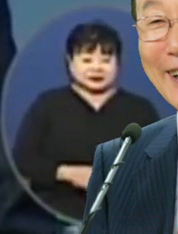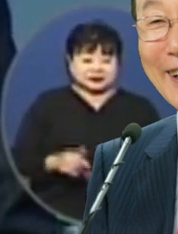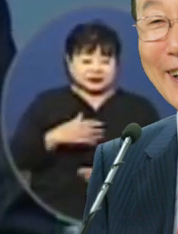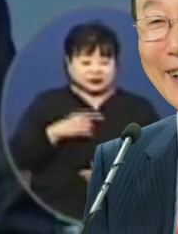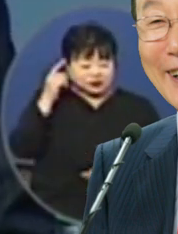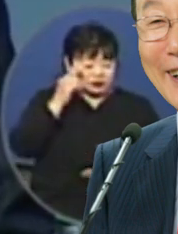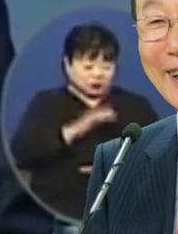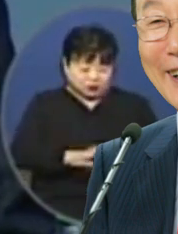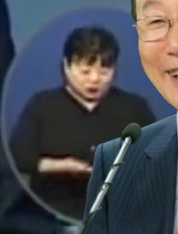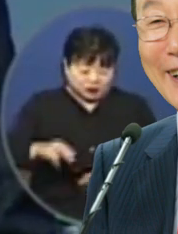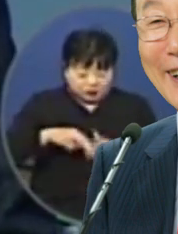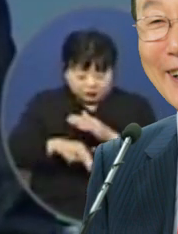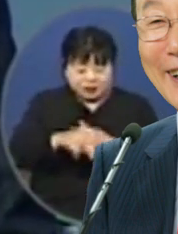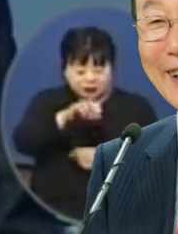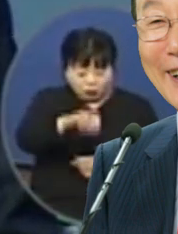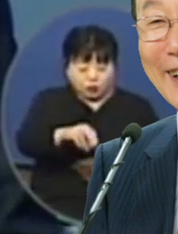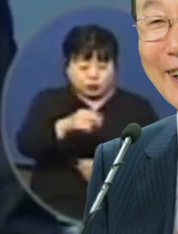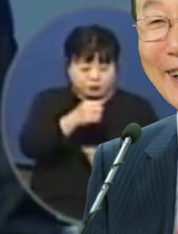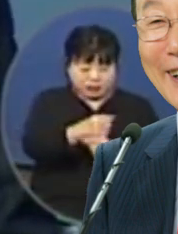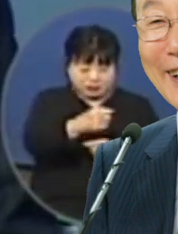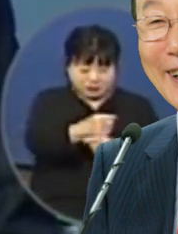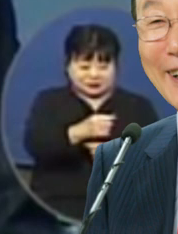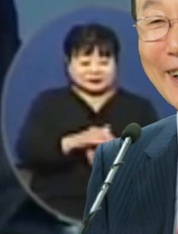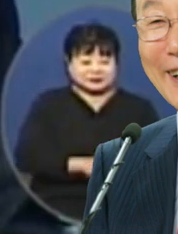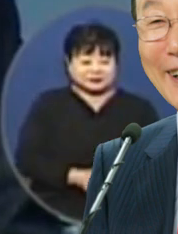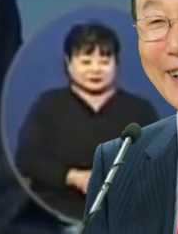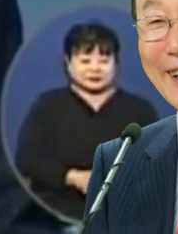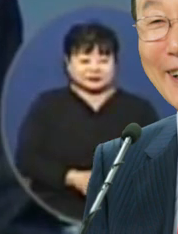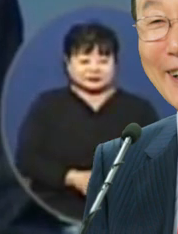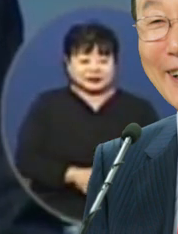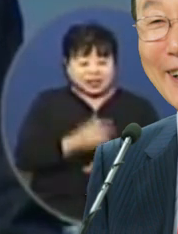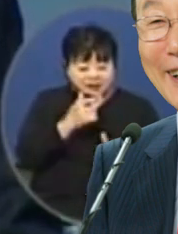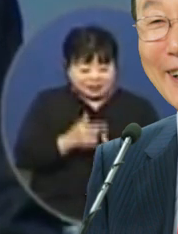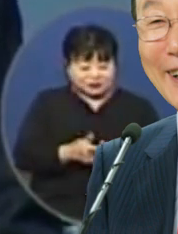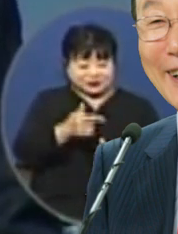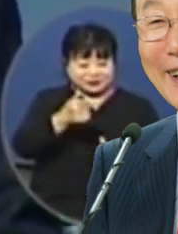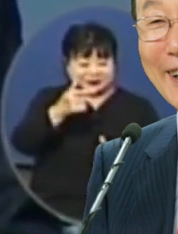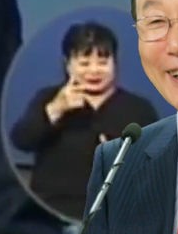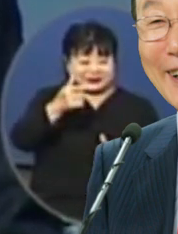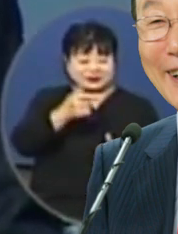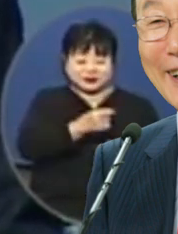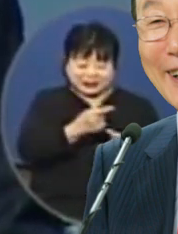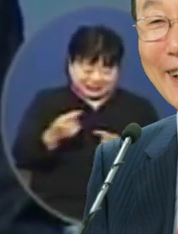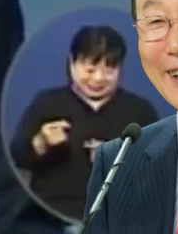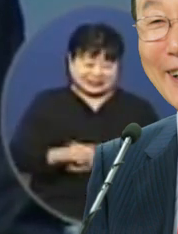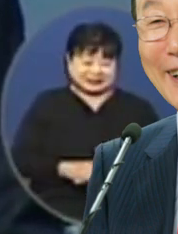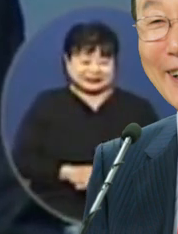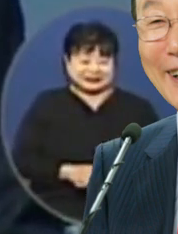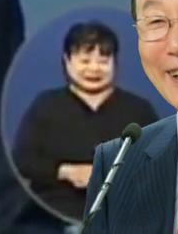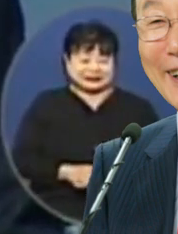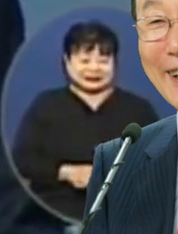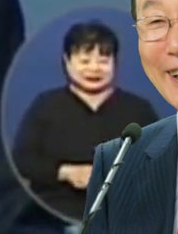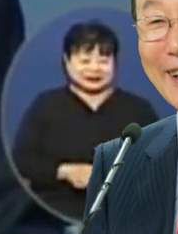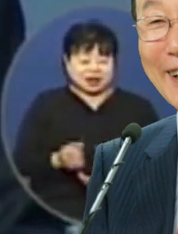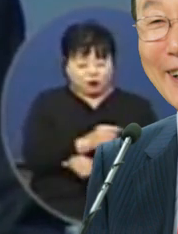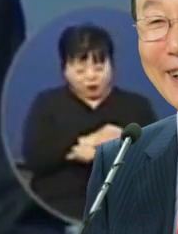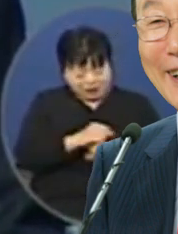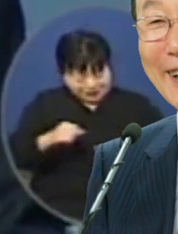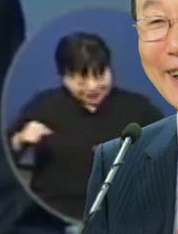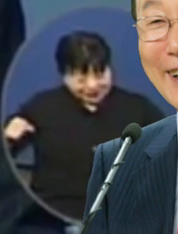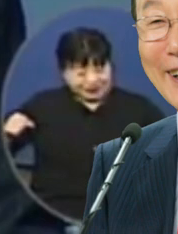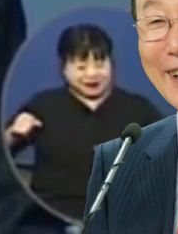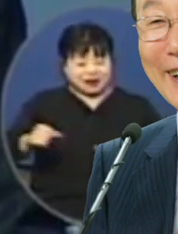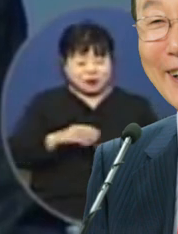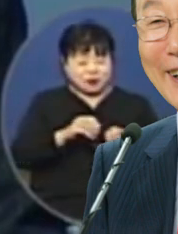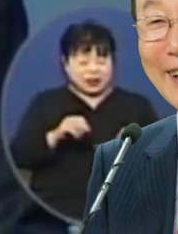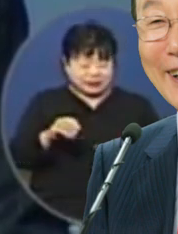시원하게 피할 수 있는 피난처를 만들어 놓았었어요. 예수님은 그와 같은 광야